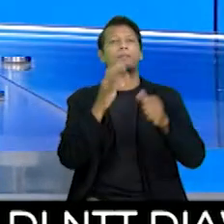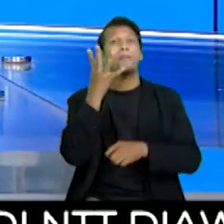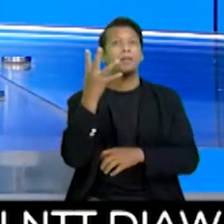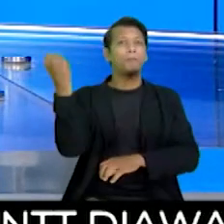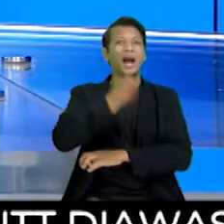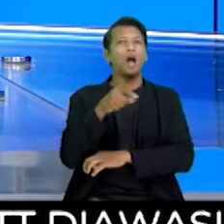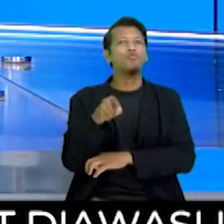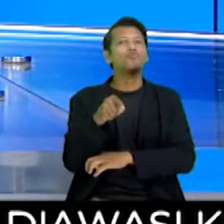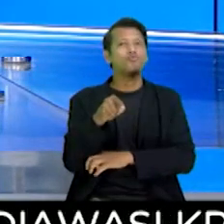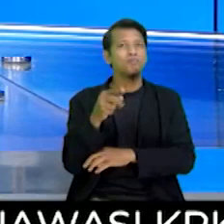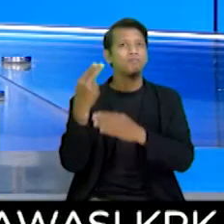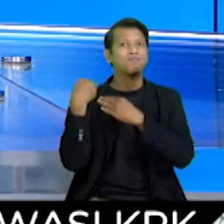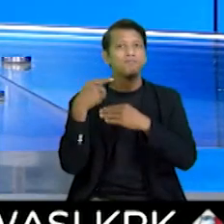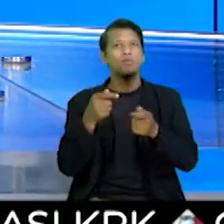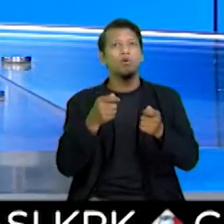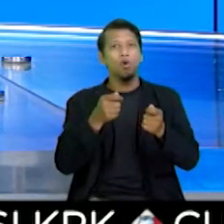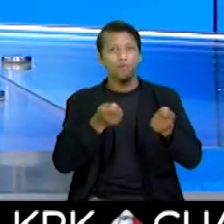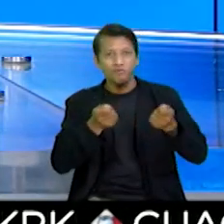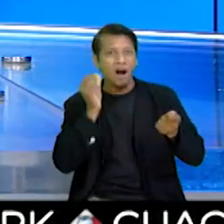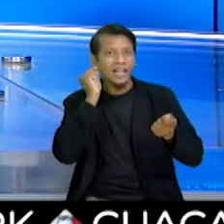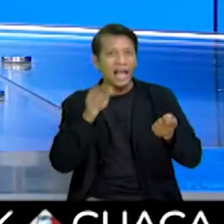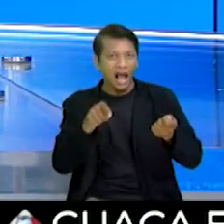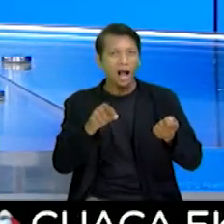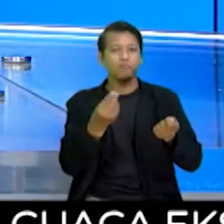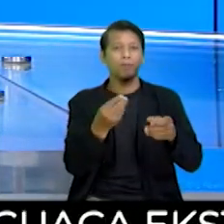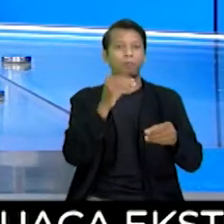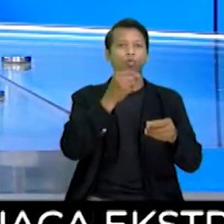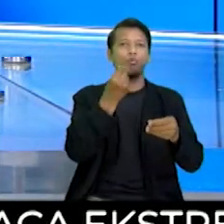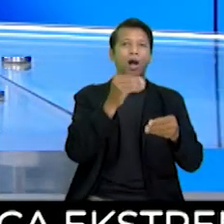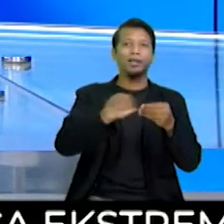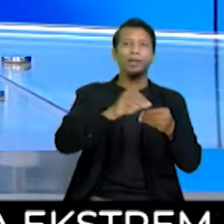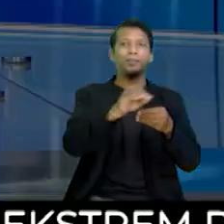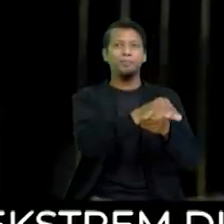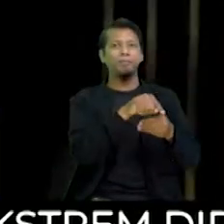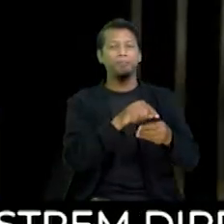memiliki peran merekrut host wanita hingga pembuat rekening.